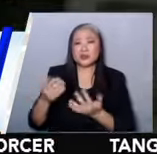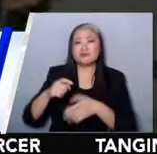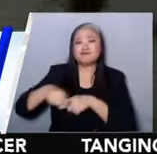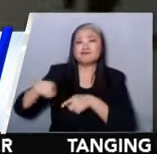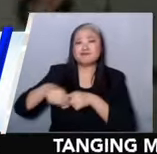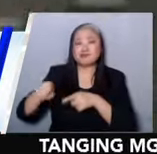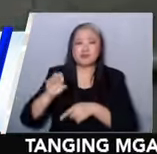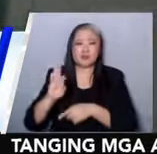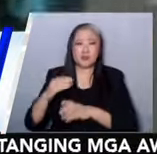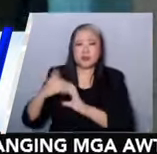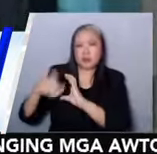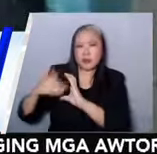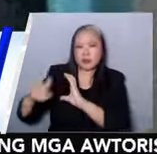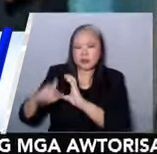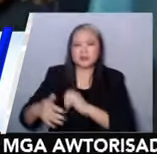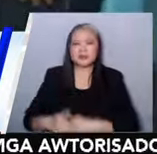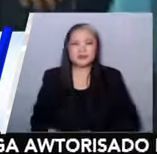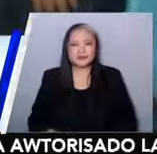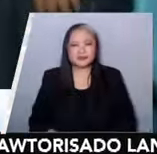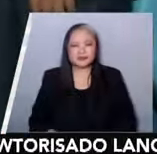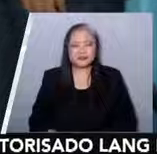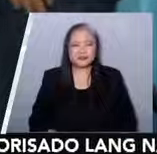Facebook.